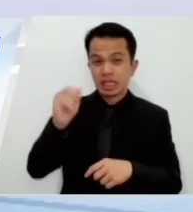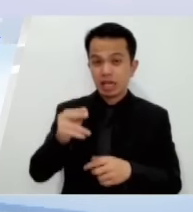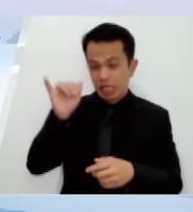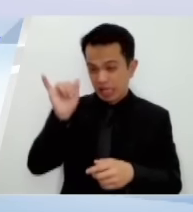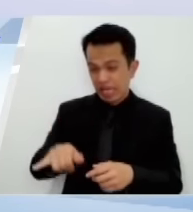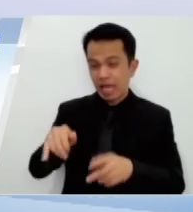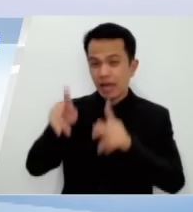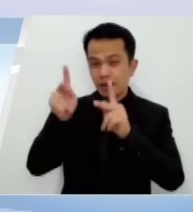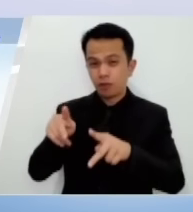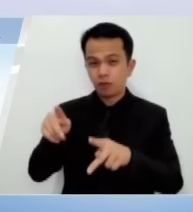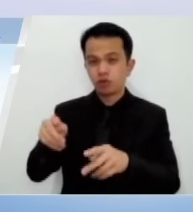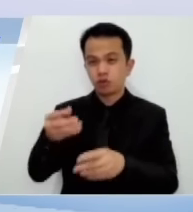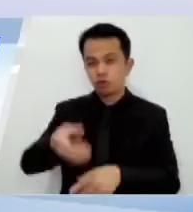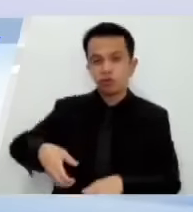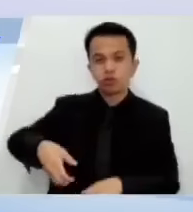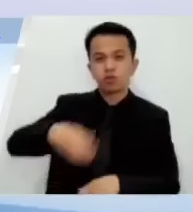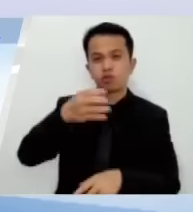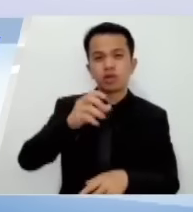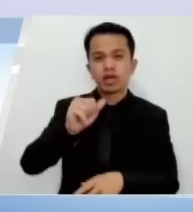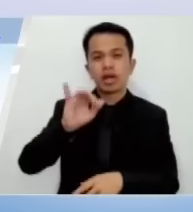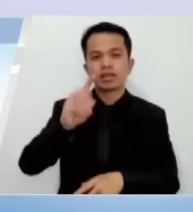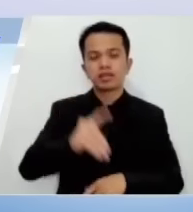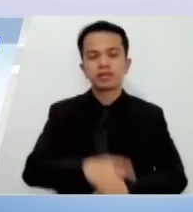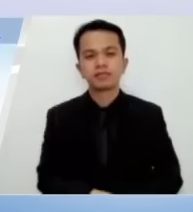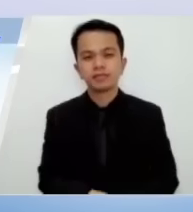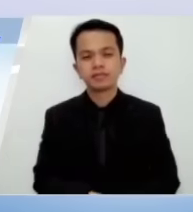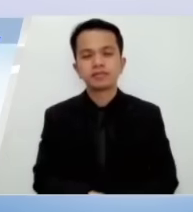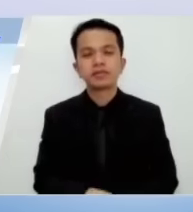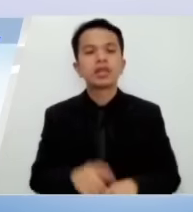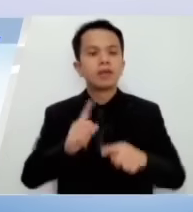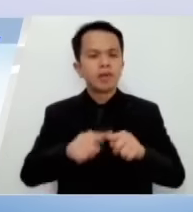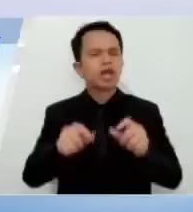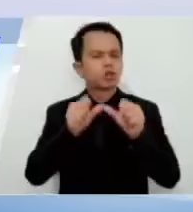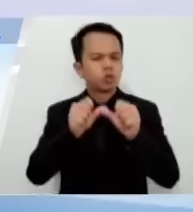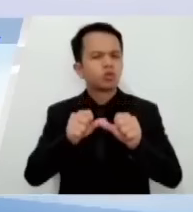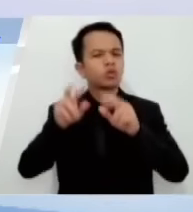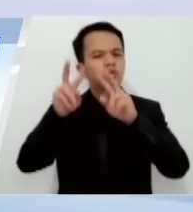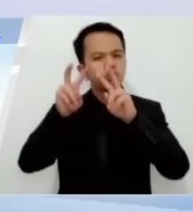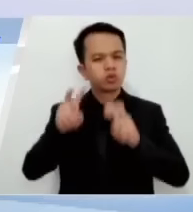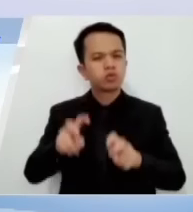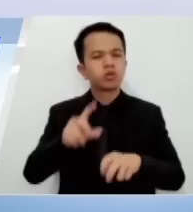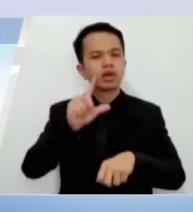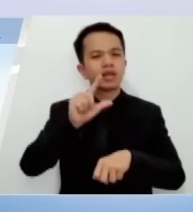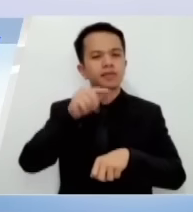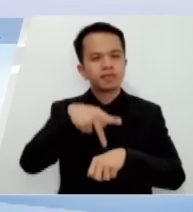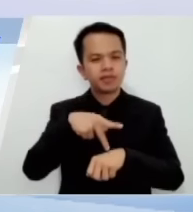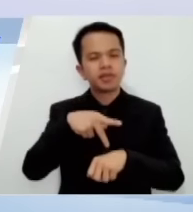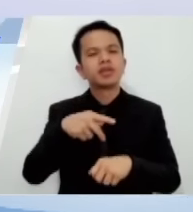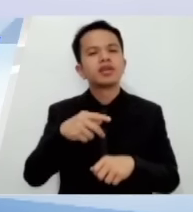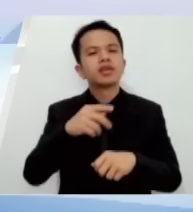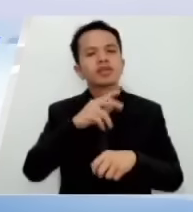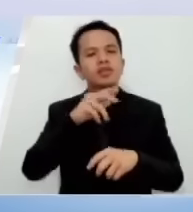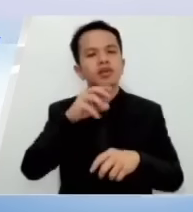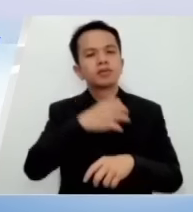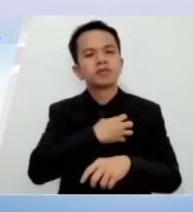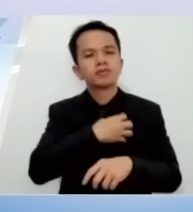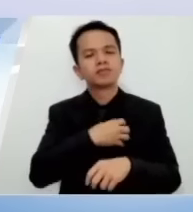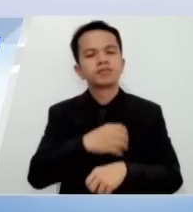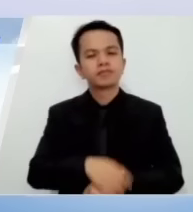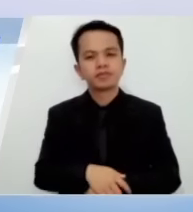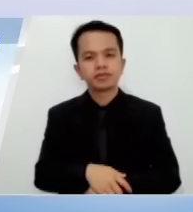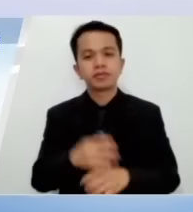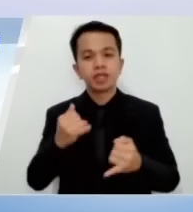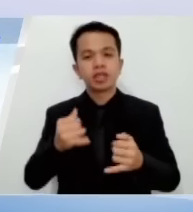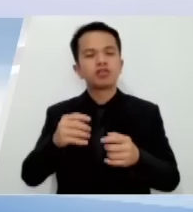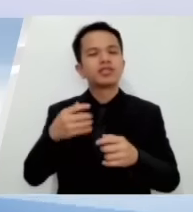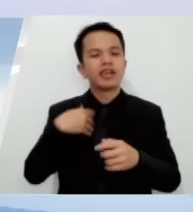nagsaboy sa kanya ng asido pero patuloy ng nag-iimbestiga ang Las Piñas City police ung mga backtracking operatives